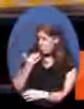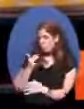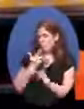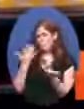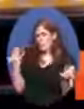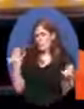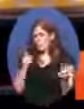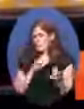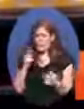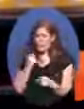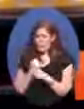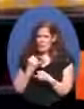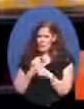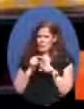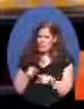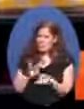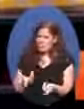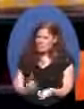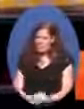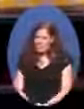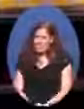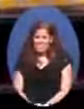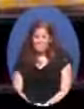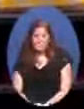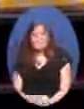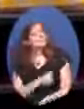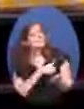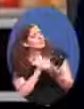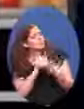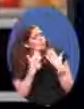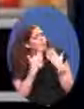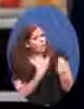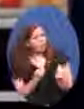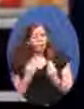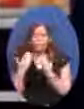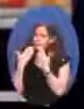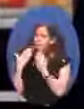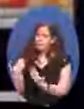ברור, אחרת לא הייתי עושה את מה שאני עושה. אז תמשיכי, תודה רבה לך.